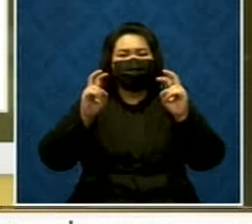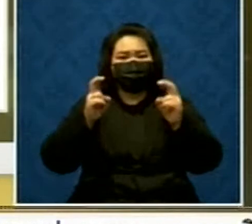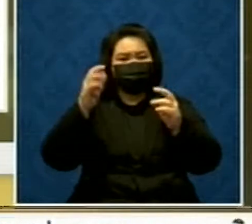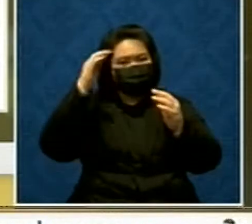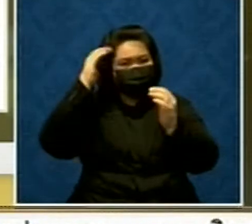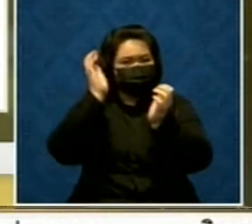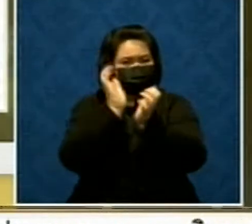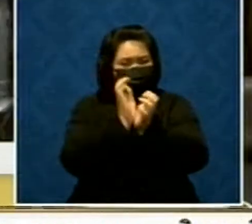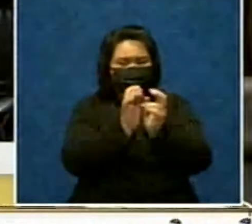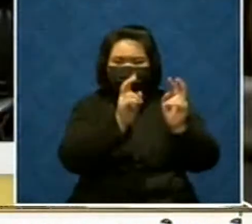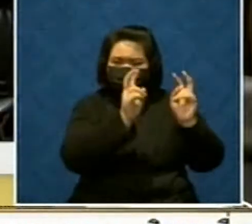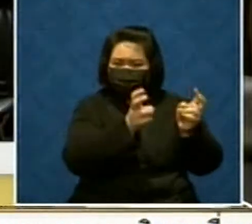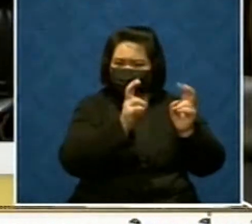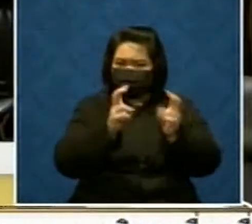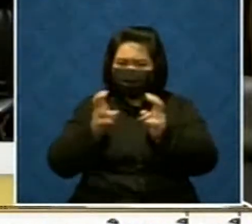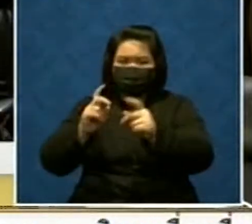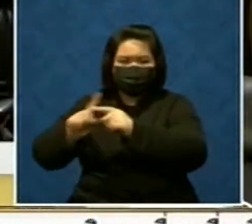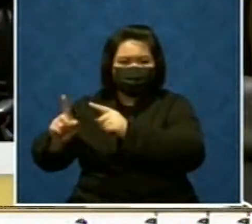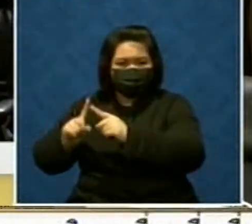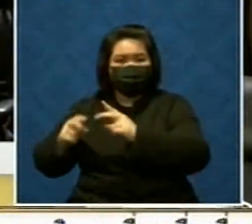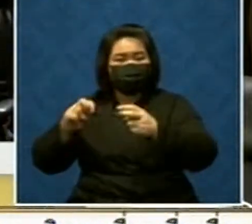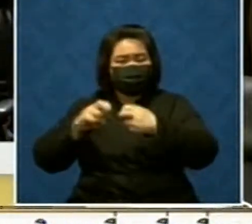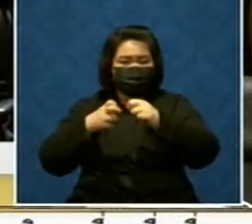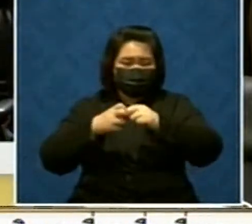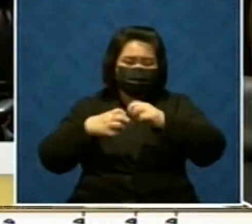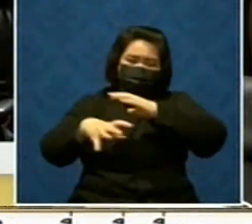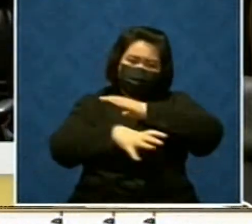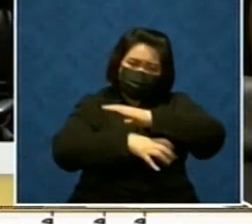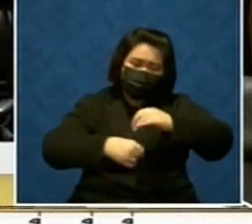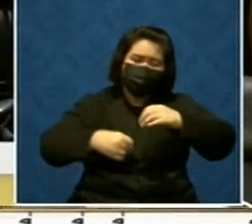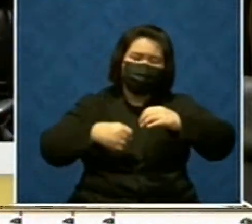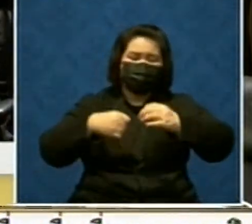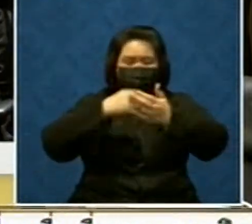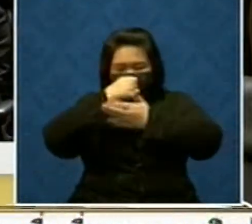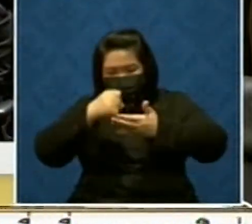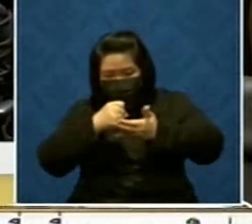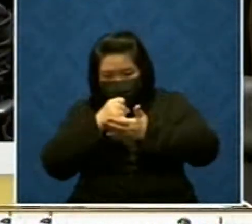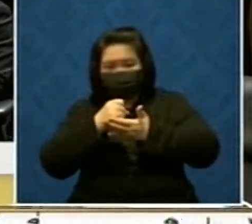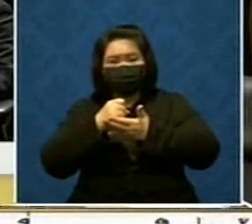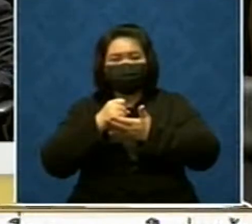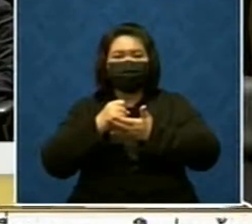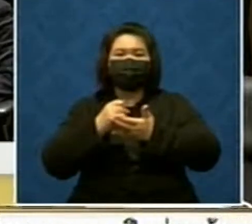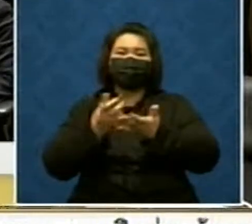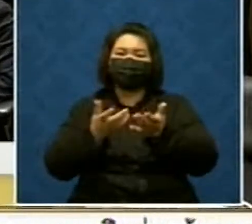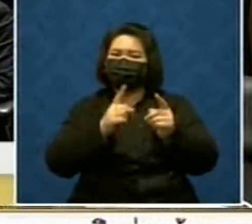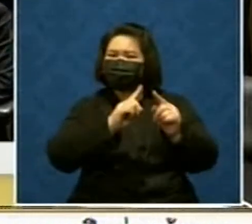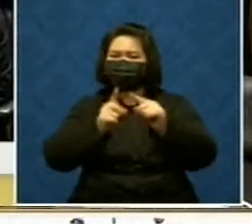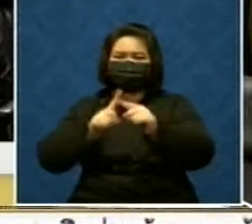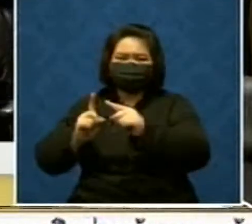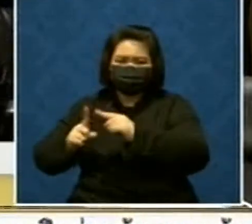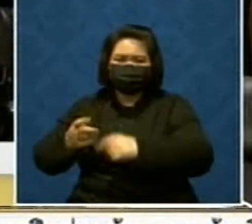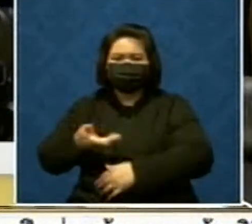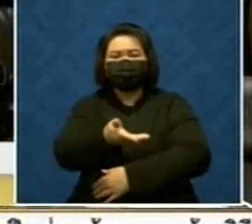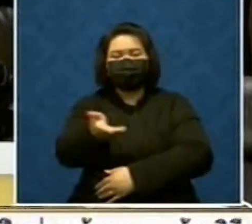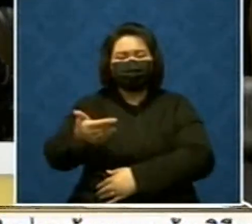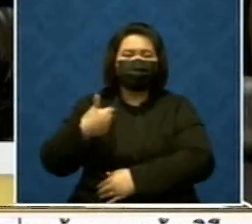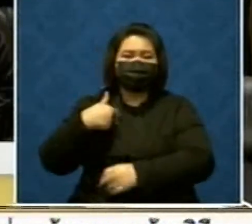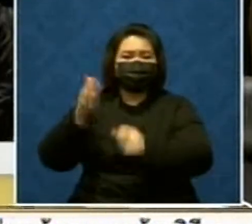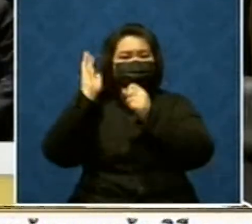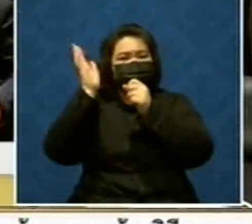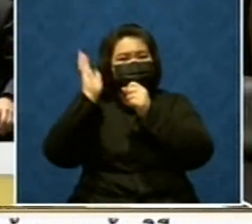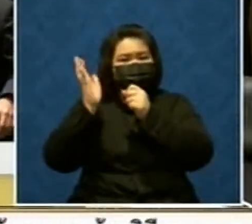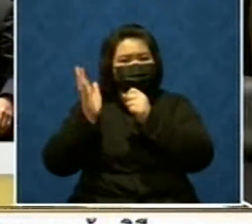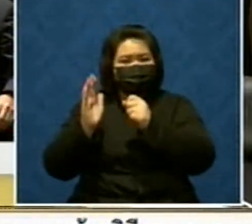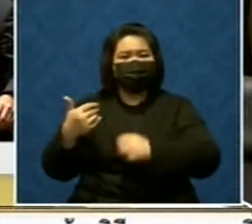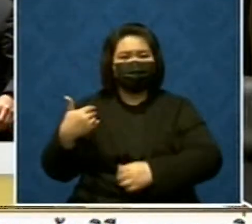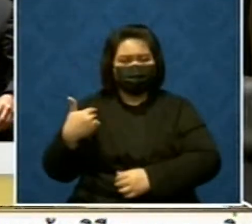เรื่องปัญหาอาชญากรรมปัญหายาเสพติดปัญหาทุกเรื่องเพื่อนสมาชิกก็ได้อภิปรายเยอะมัน